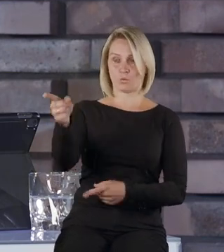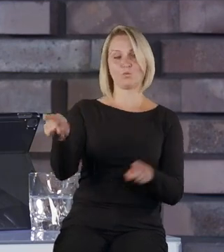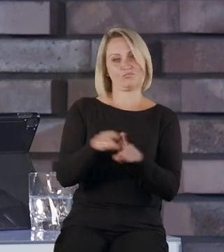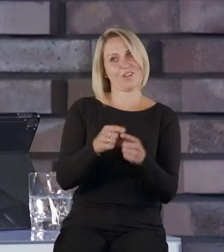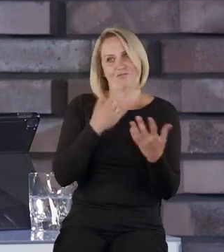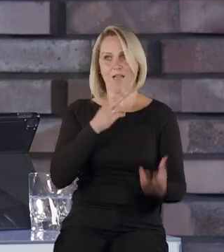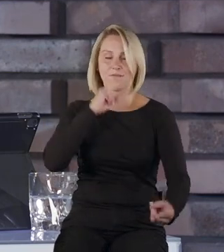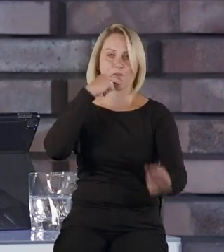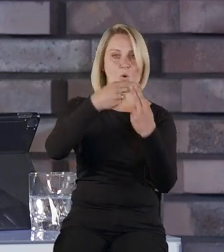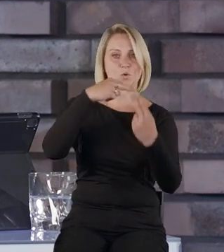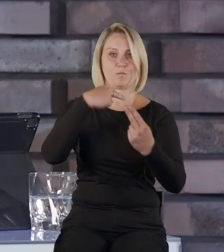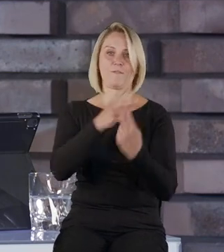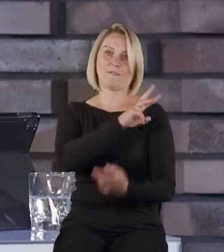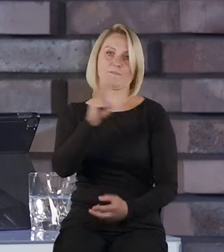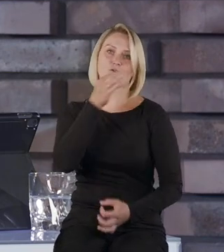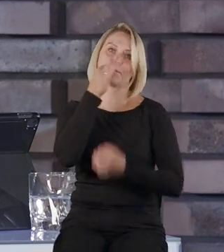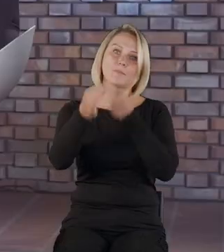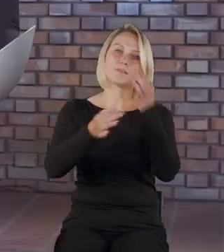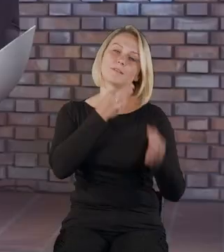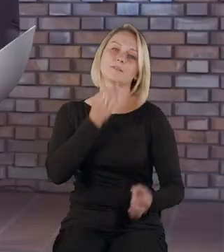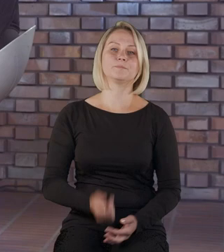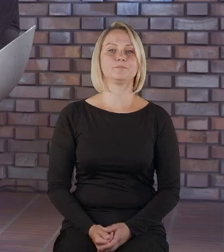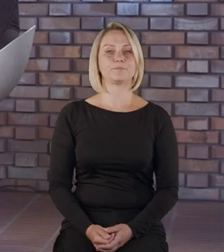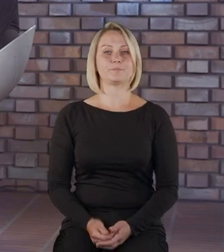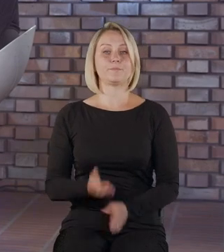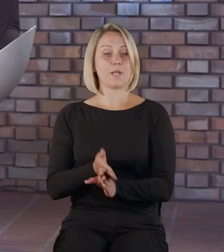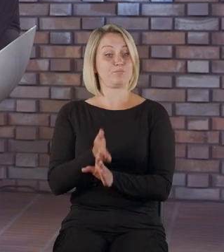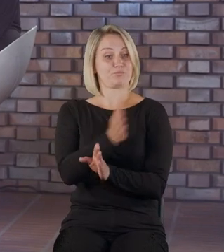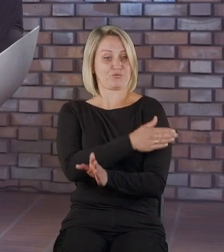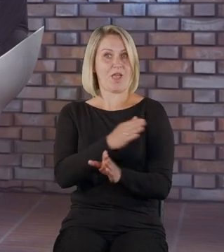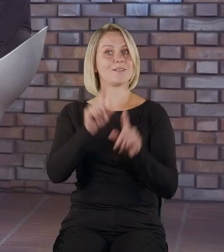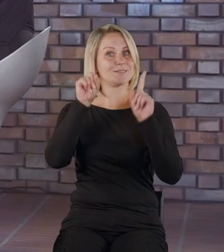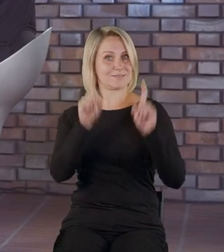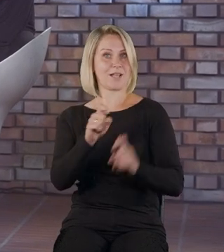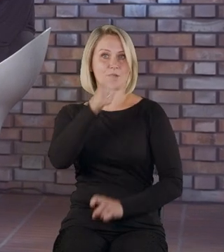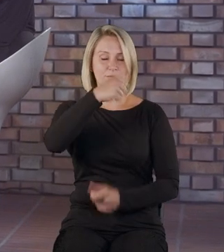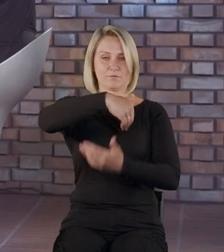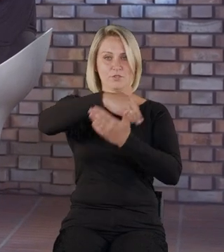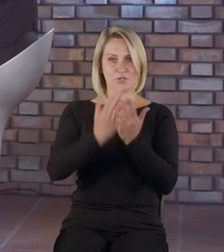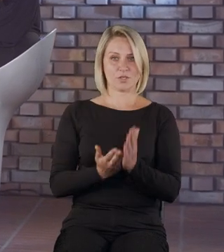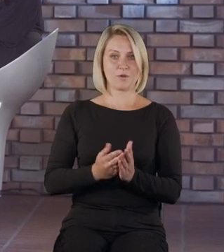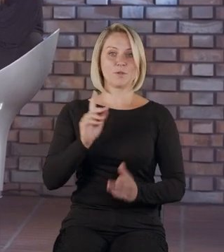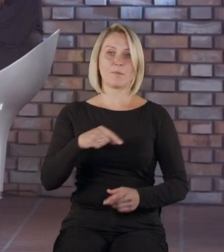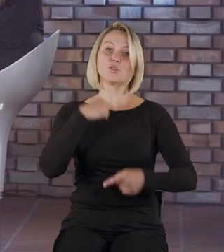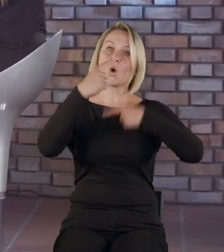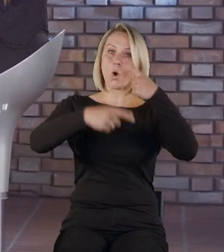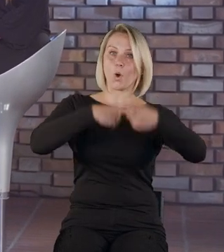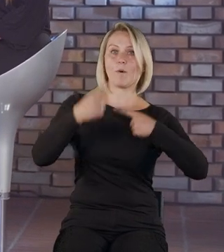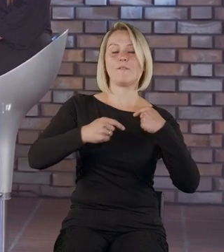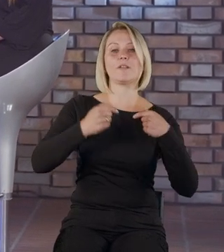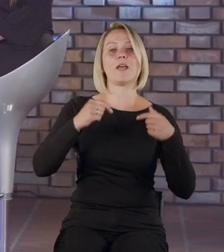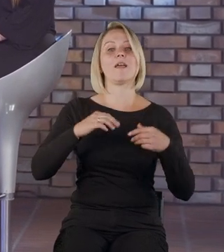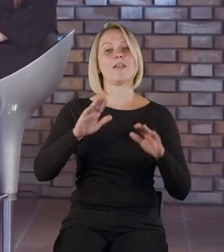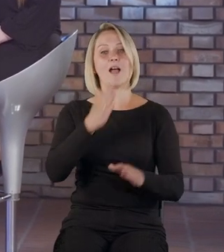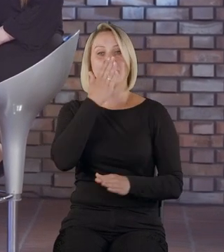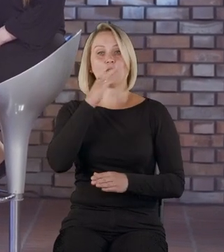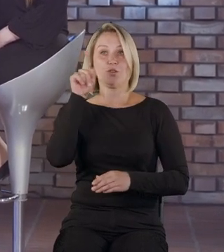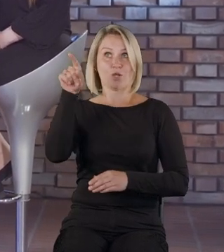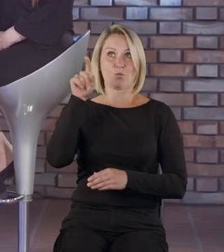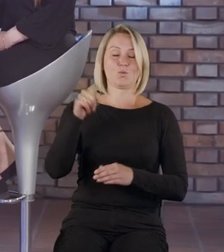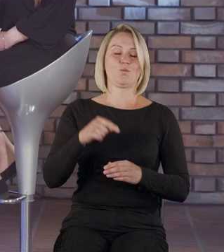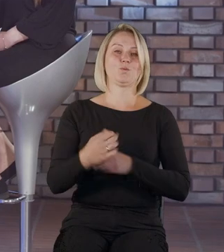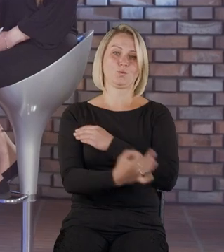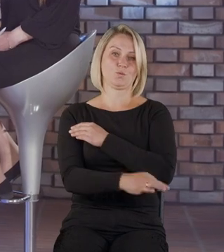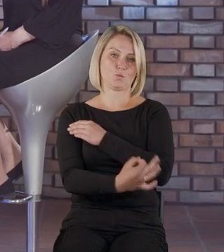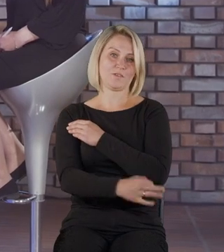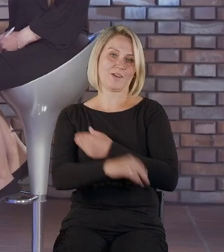chęcią odpowiedzą na Wasze wszelkie pytania. Zanim rozpoczniemy pierwszą część naszego wydarzenia, opowiemy Wam o tym, co w swoich murach skrywa nasza